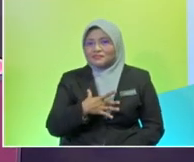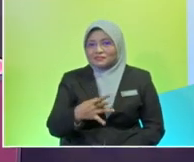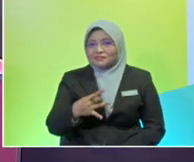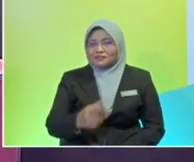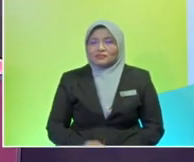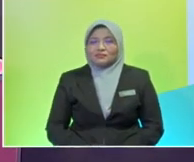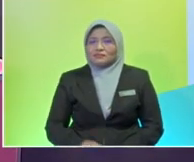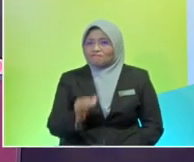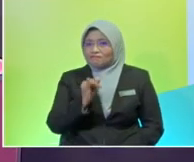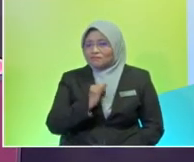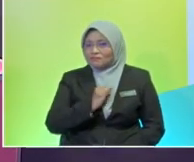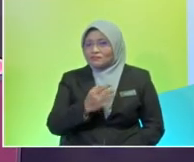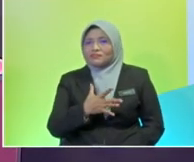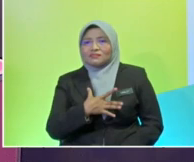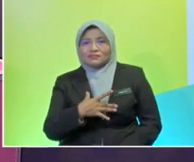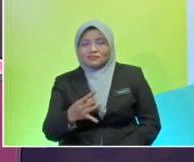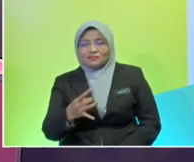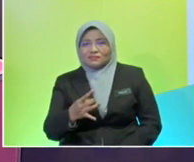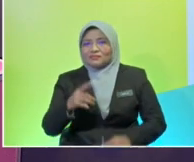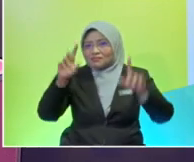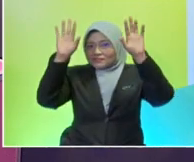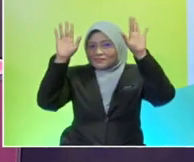cuaca hujan